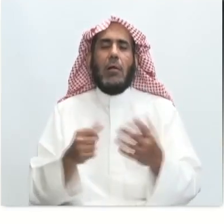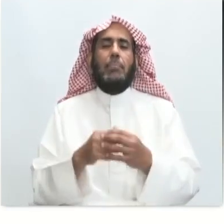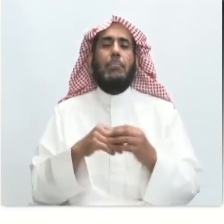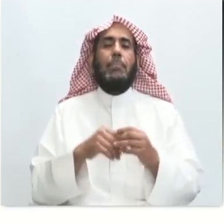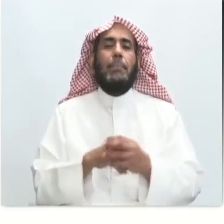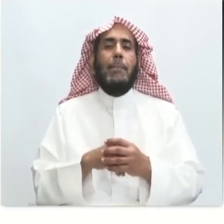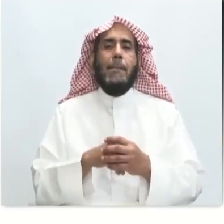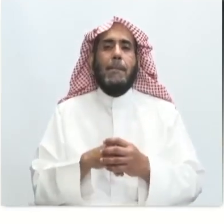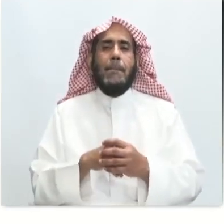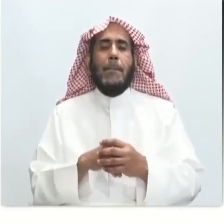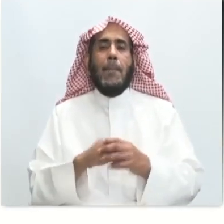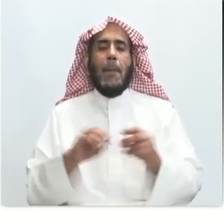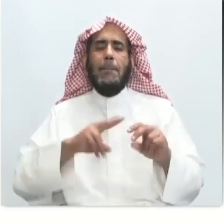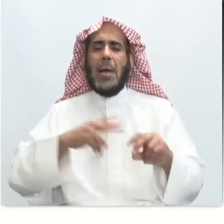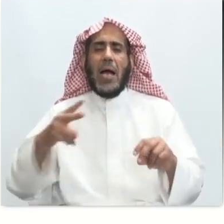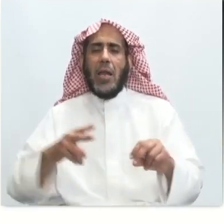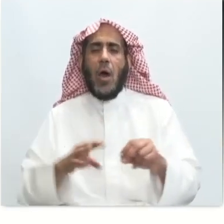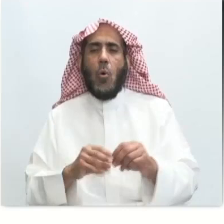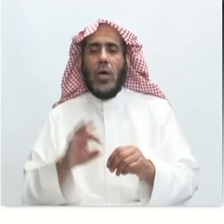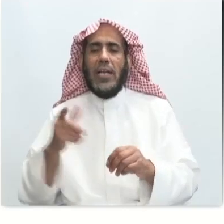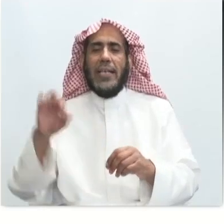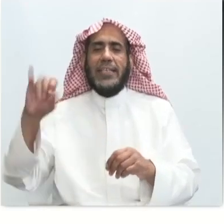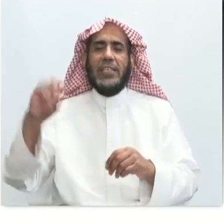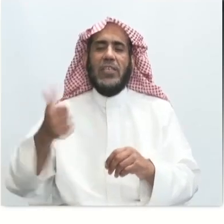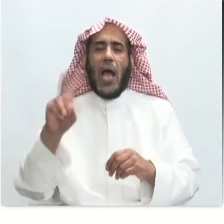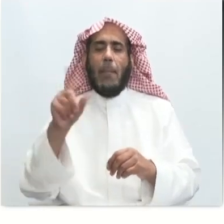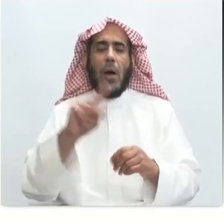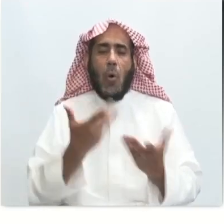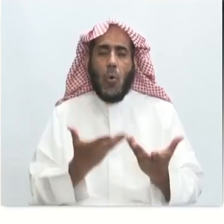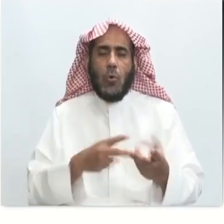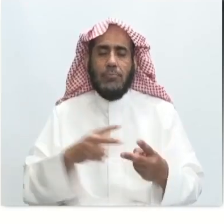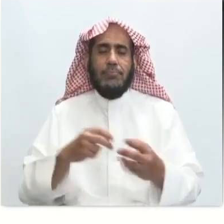كرم طيب ما نوع الانشاء هنا